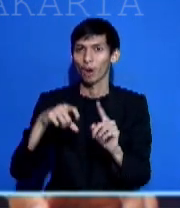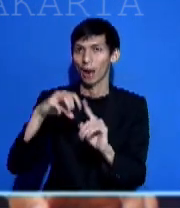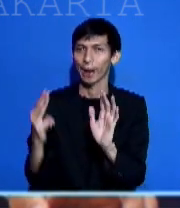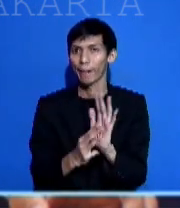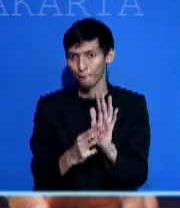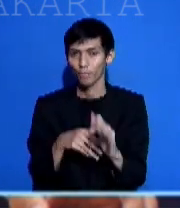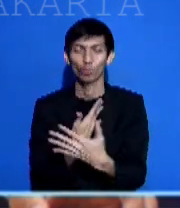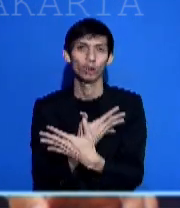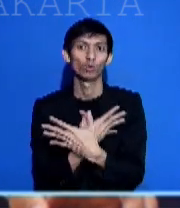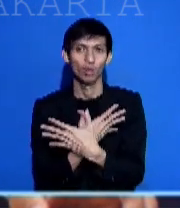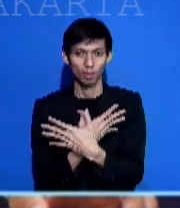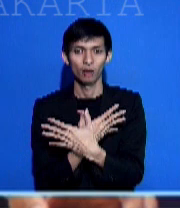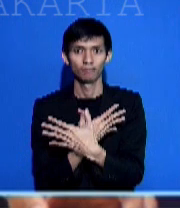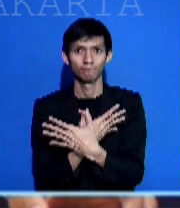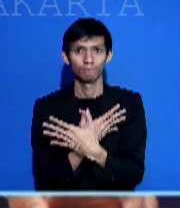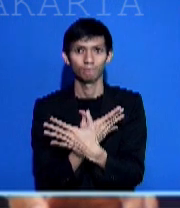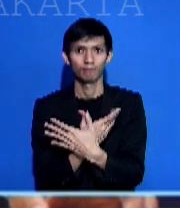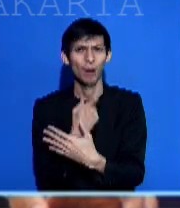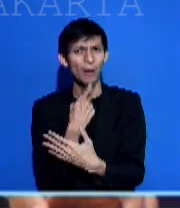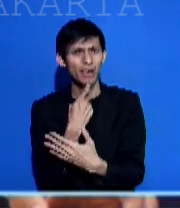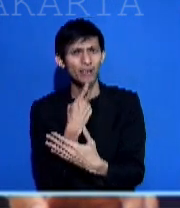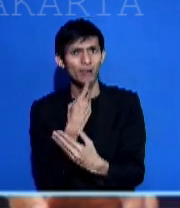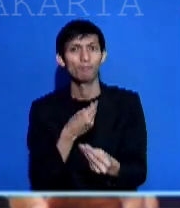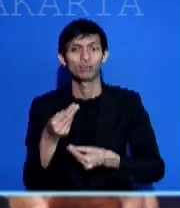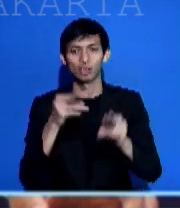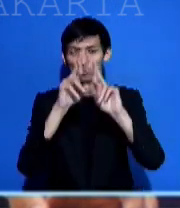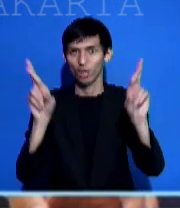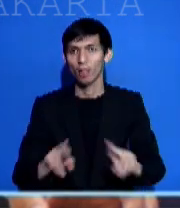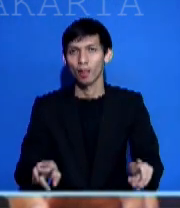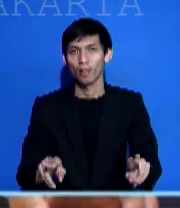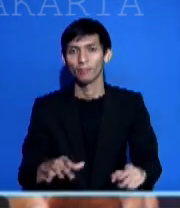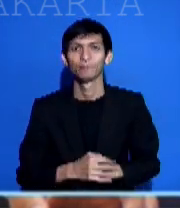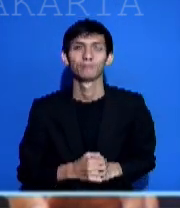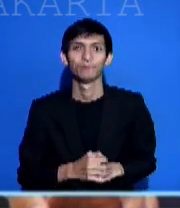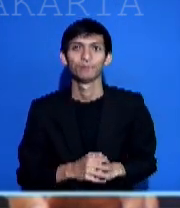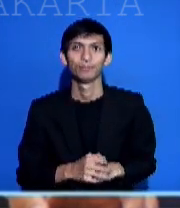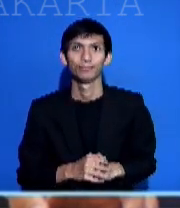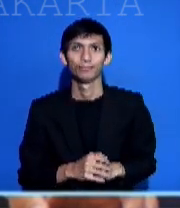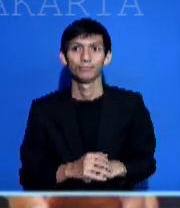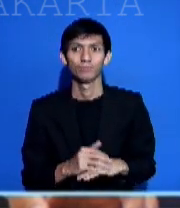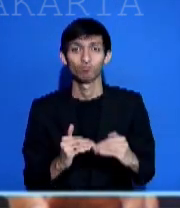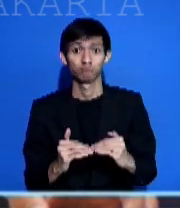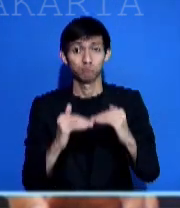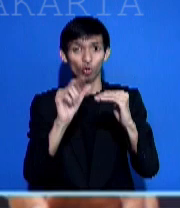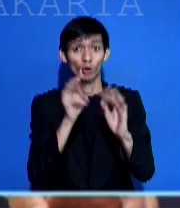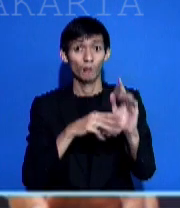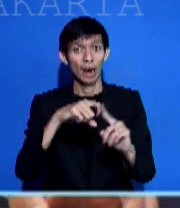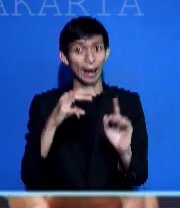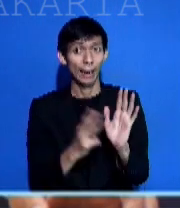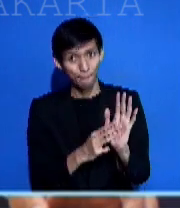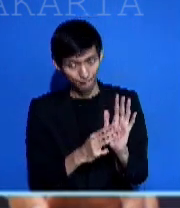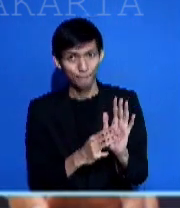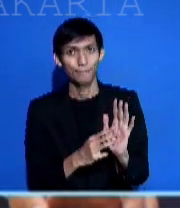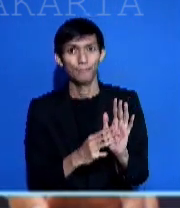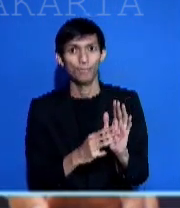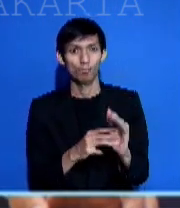Gunung Kidul untuk mencoba pasar internasional. Selain untuk meningkatkan pangsa pasarnya, para pelaku UMKM ini juga diharapkan mampu meningkatkan